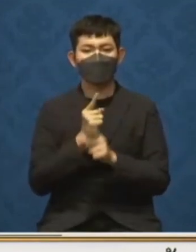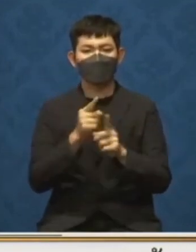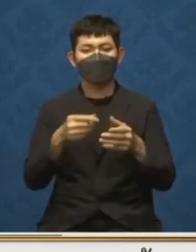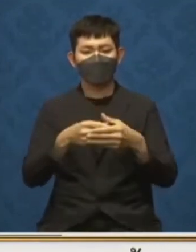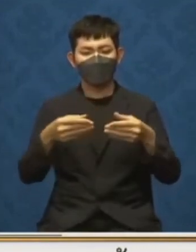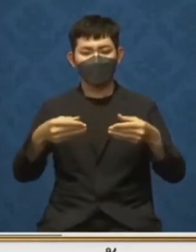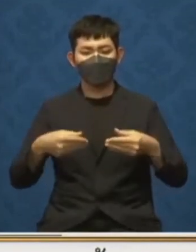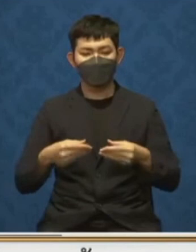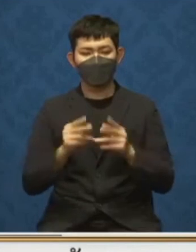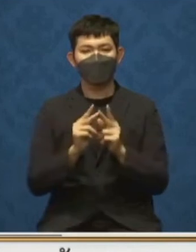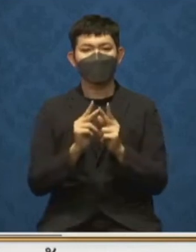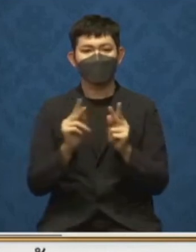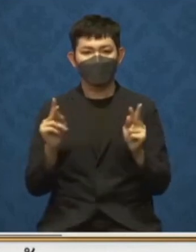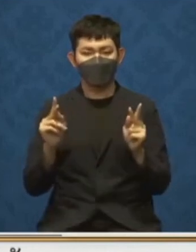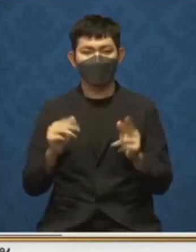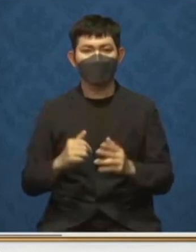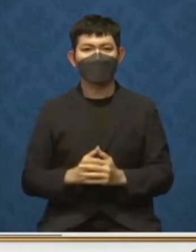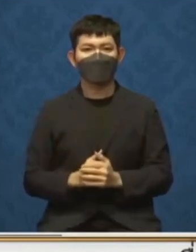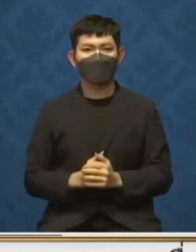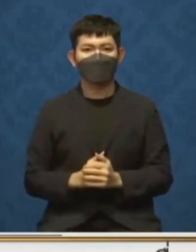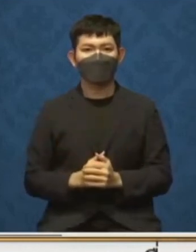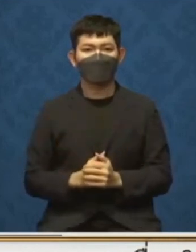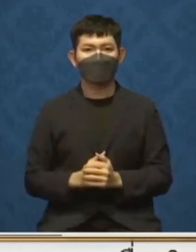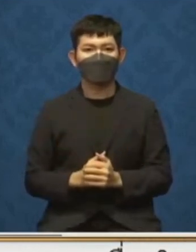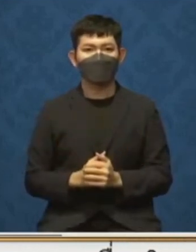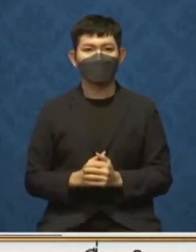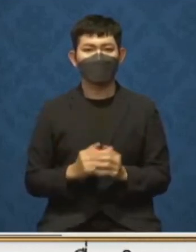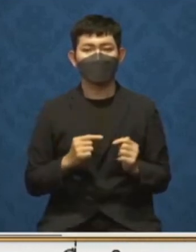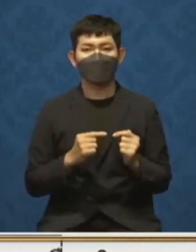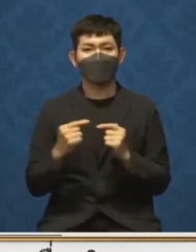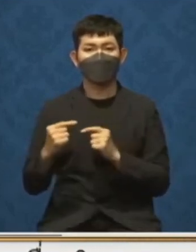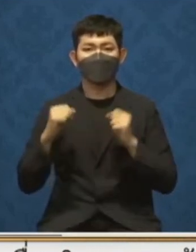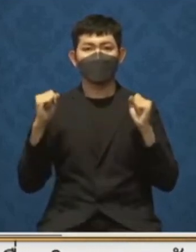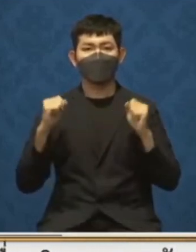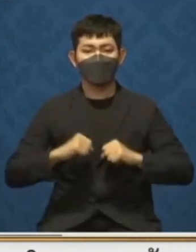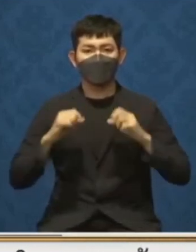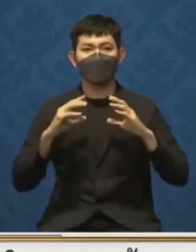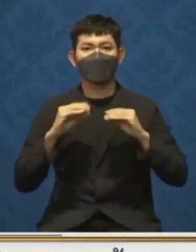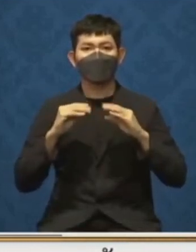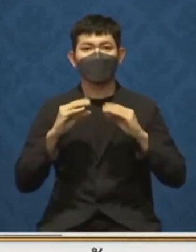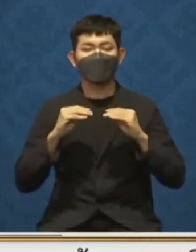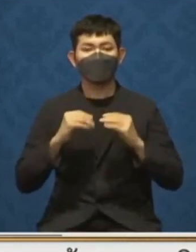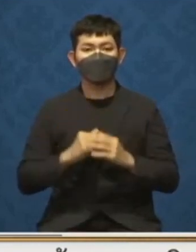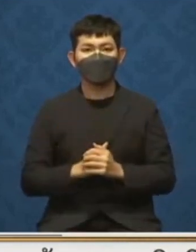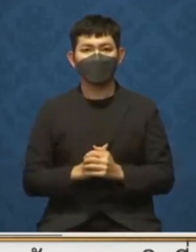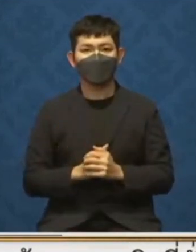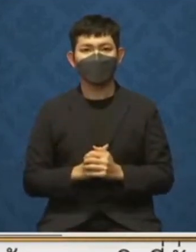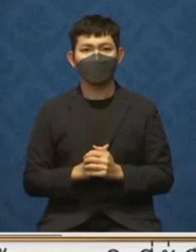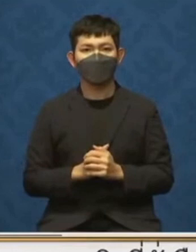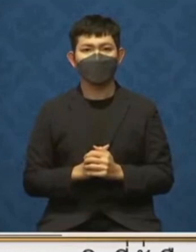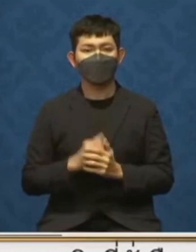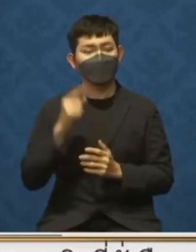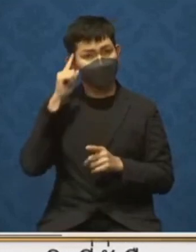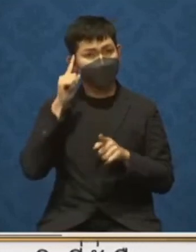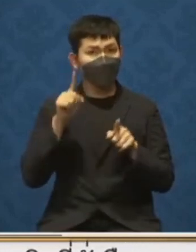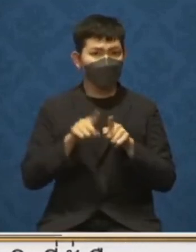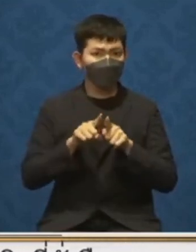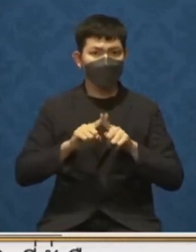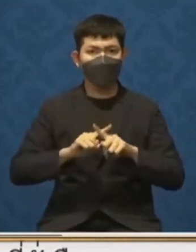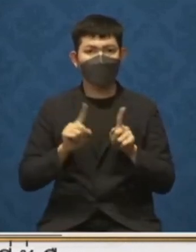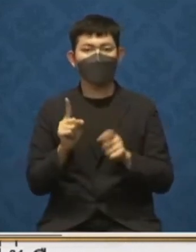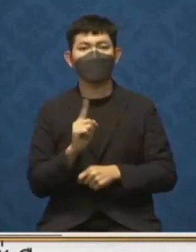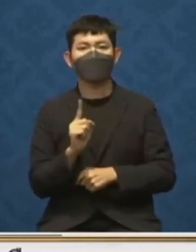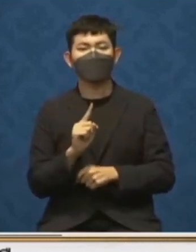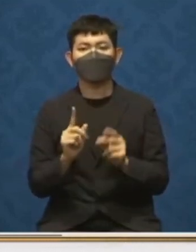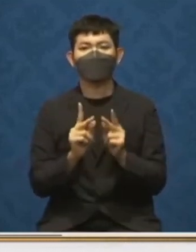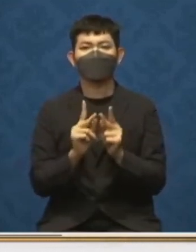ของคณะกรรมการแล้วต่อไปผมจะถามมติจากที่ประชุมนะครับว่าจะเห็นด้วยกับข้อสังเกตของคณะกรร